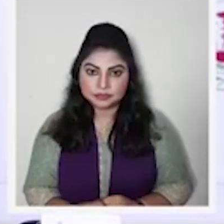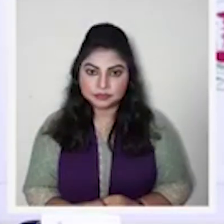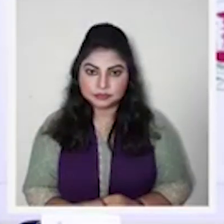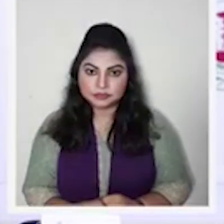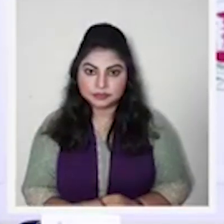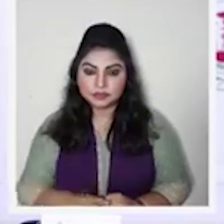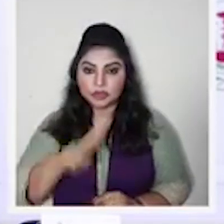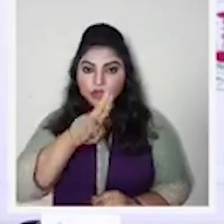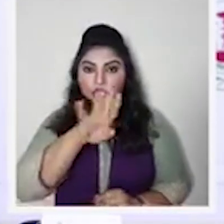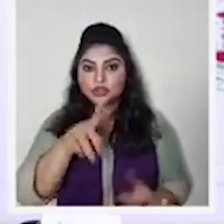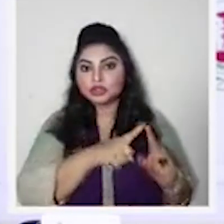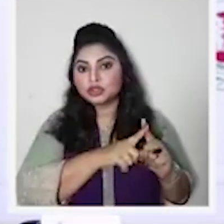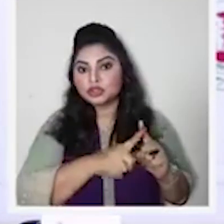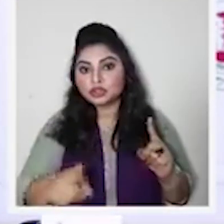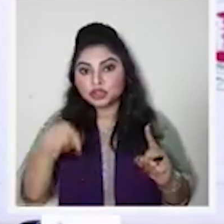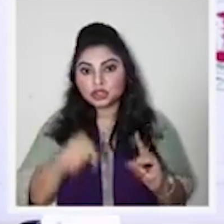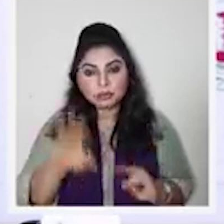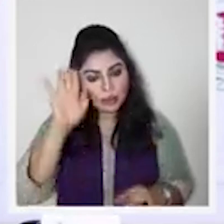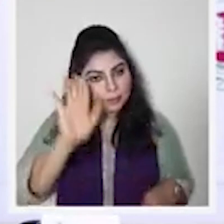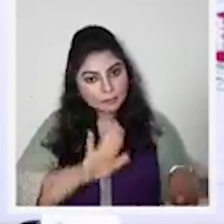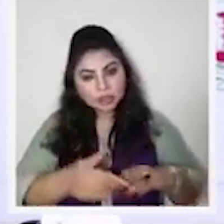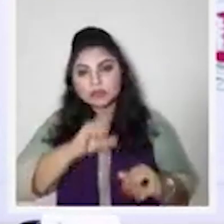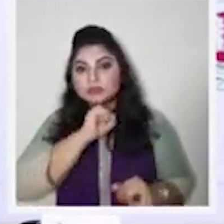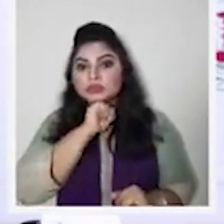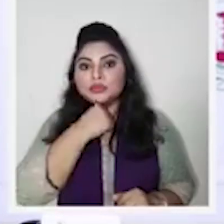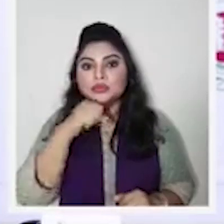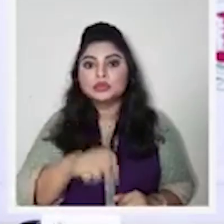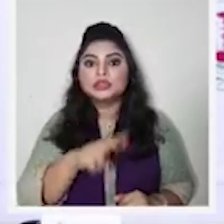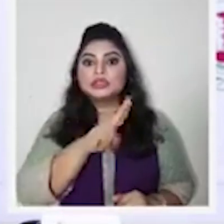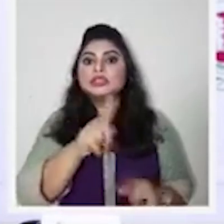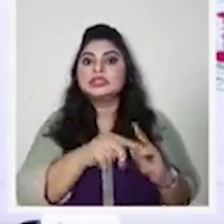79.04 এবং নারী 20.96%।